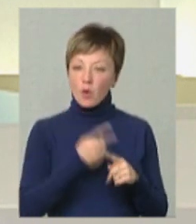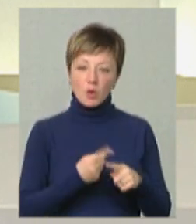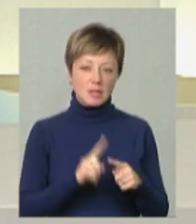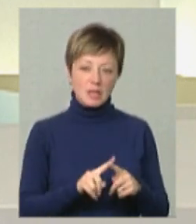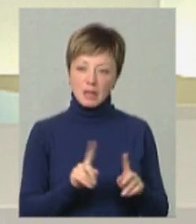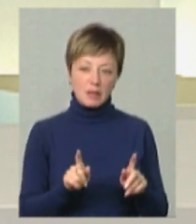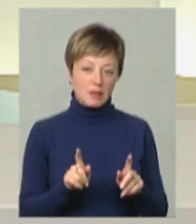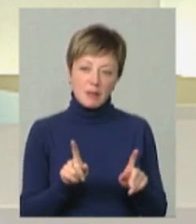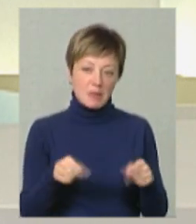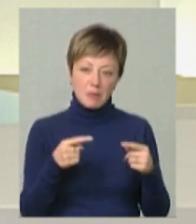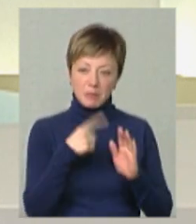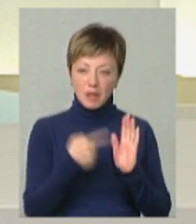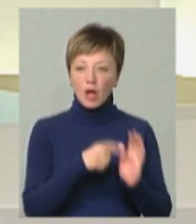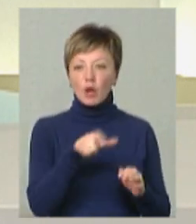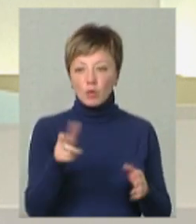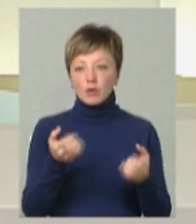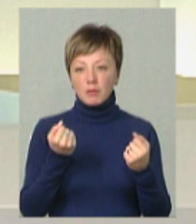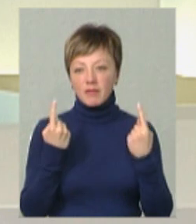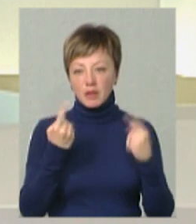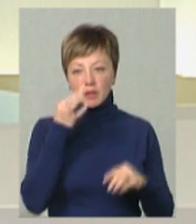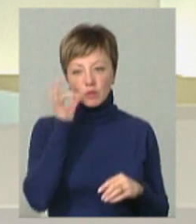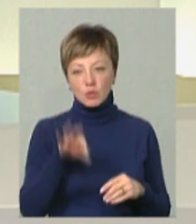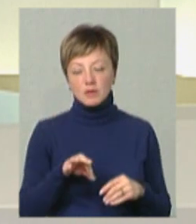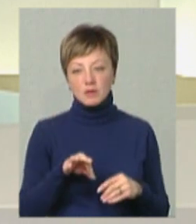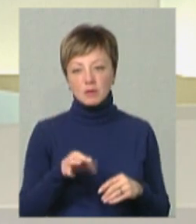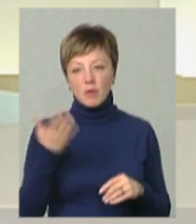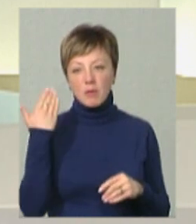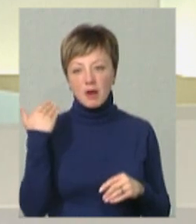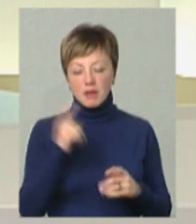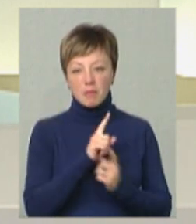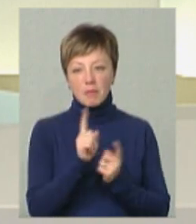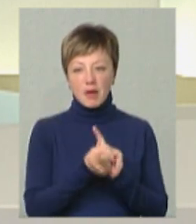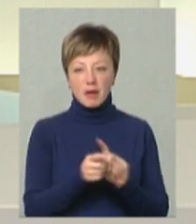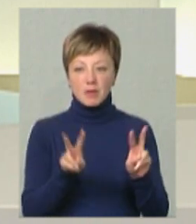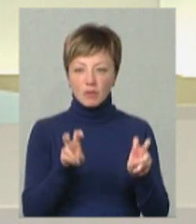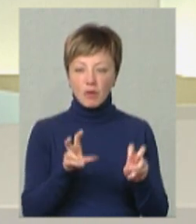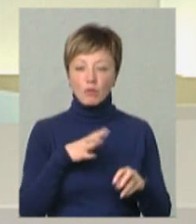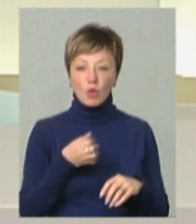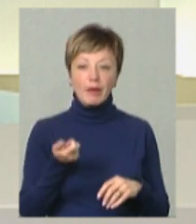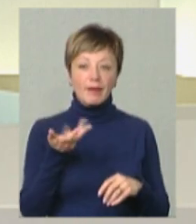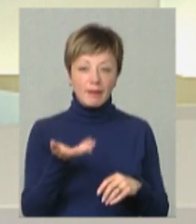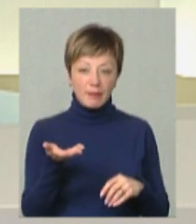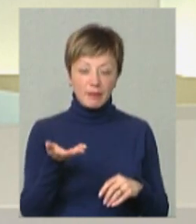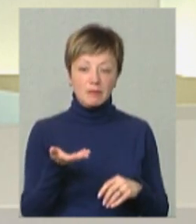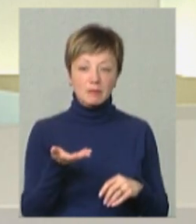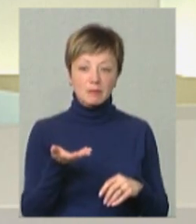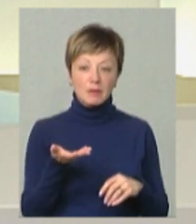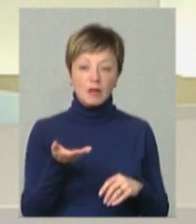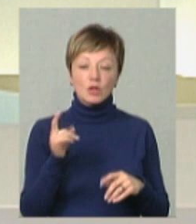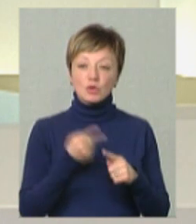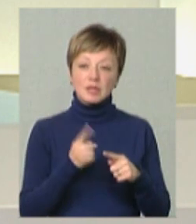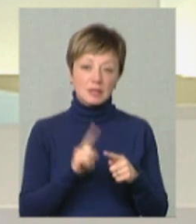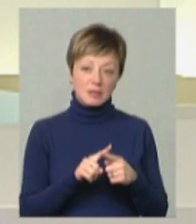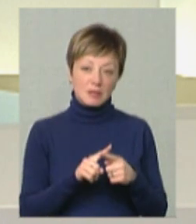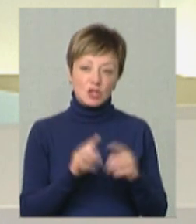не порушується питання, тому що люди вже отримали великий досвід з попередніх перейменувань, а їх було кілька, що це,